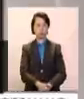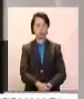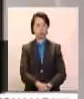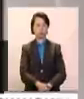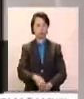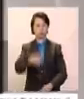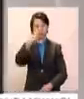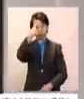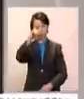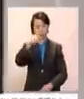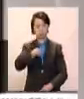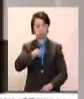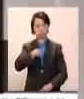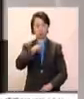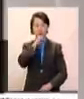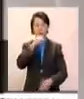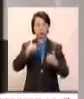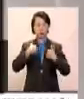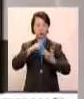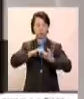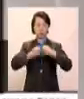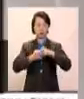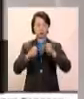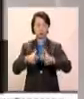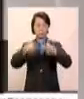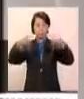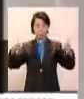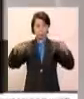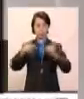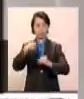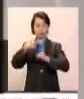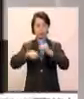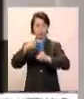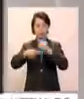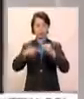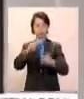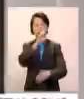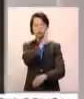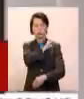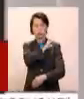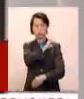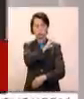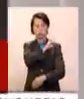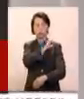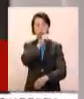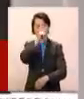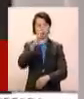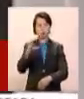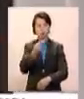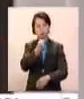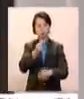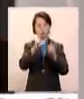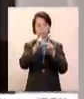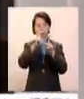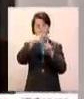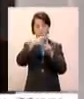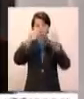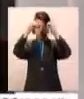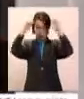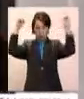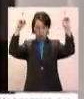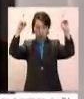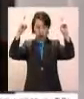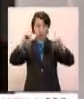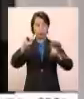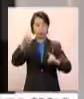Bagi saya tidak menjadi masalah yang besar tentang jurulatih yang mana diambil oleh sekarang ini oleh teknikal director.